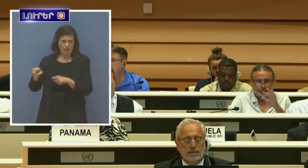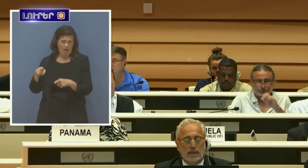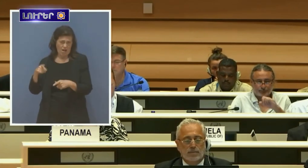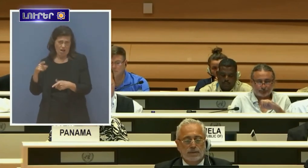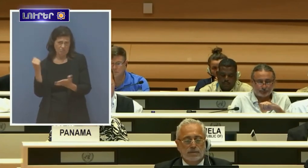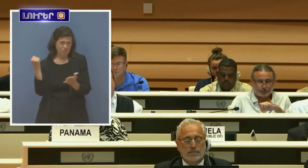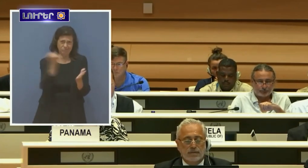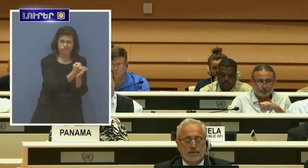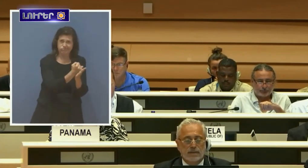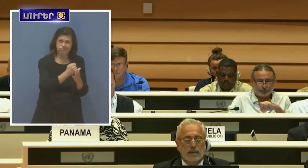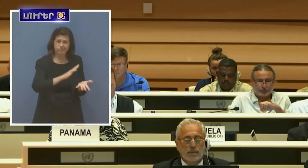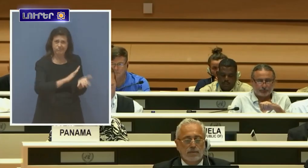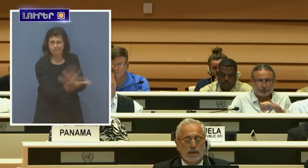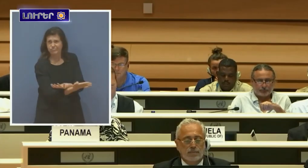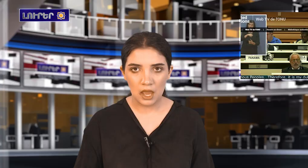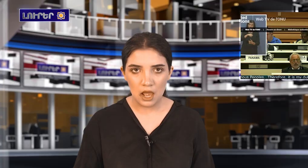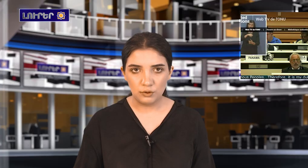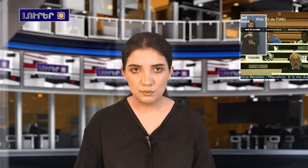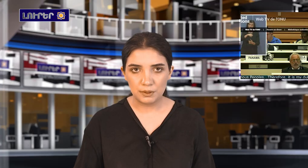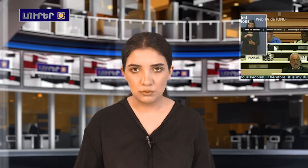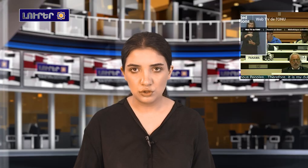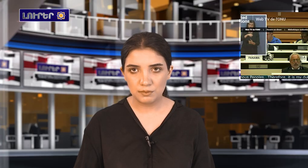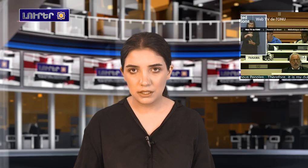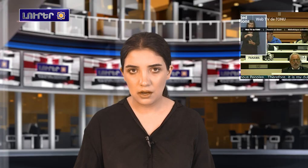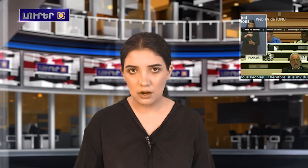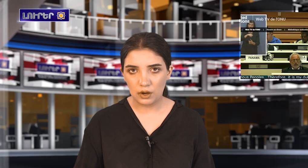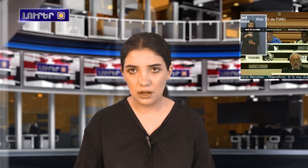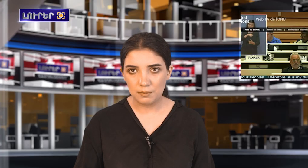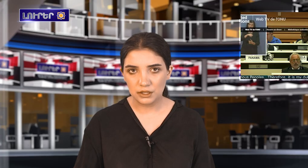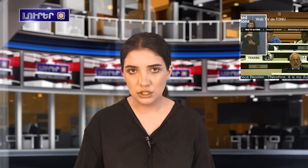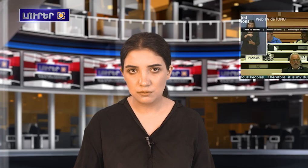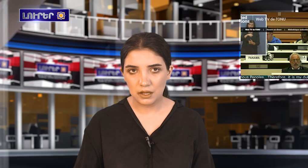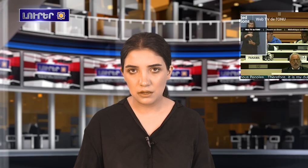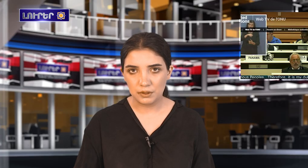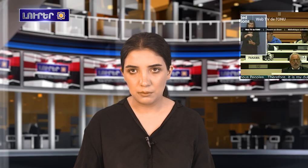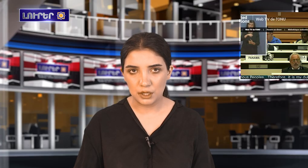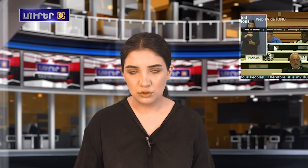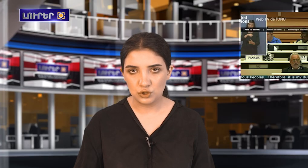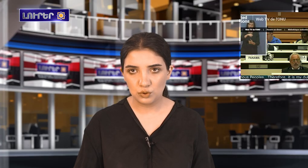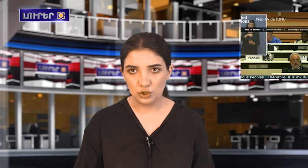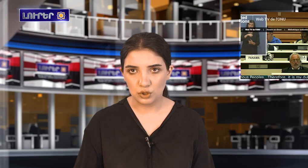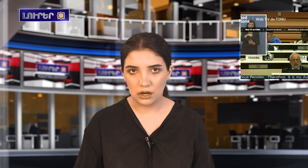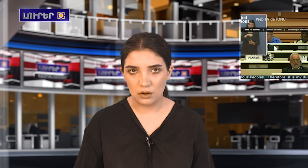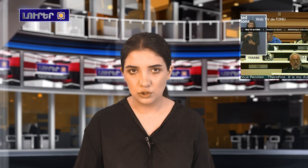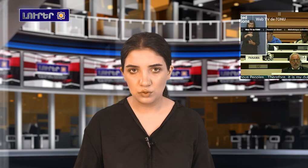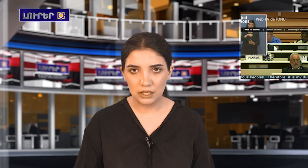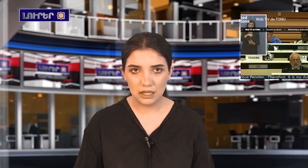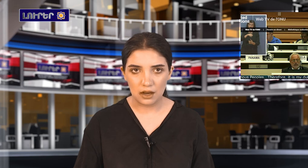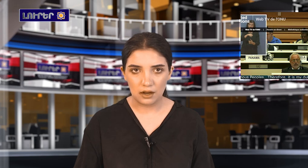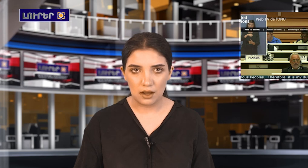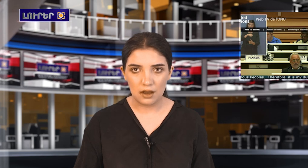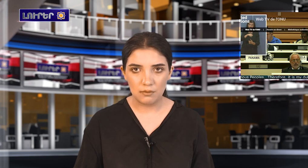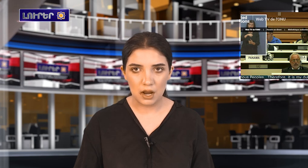ազդ թվին բնիկ ժողովուրդներուն ոչնչացումը։ Ոչ մի պետություն չպետք է կարողանա անպատիժ սպանել բնիկ բնակչությունը, շնորհակալություն